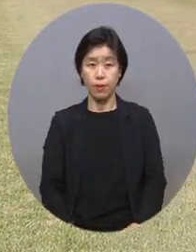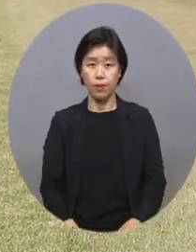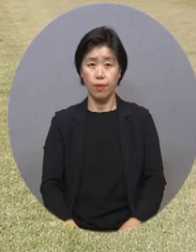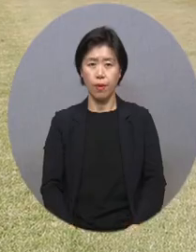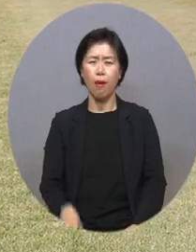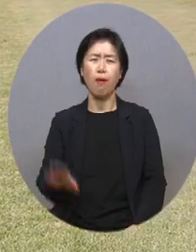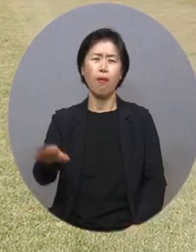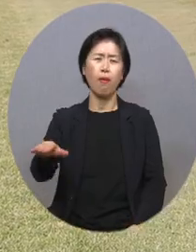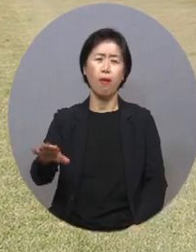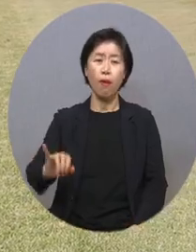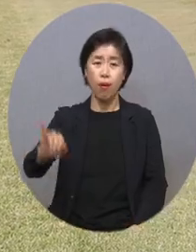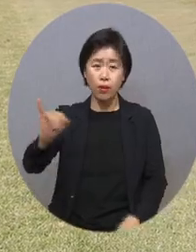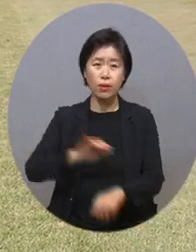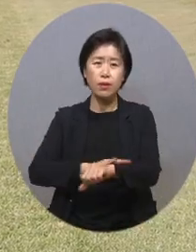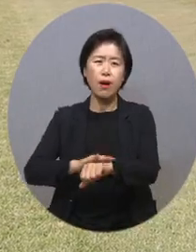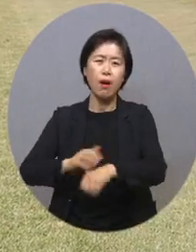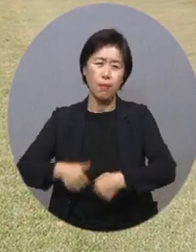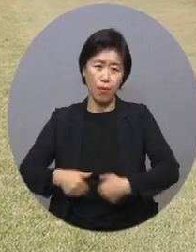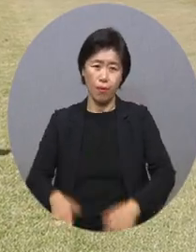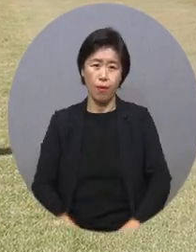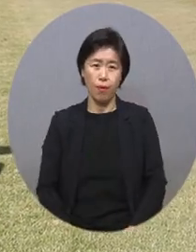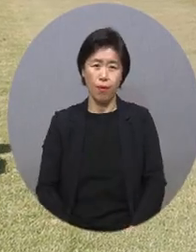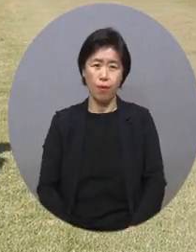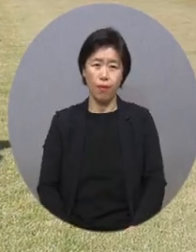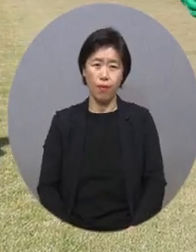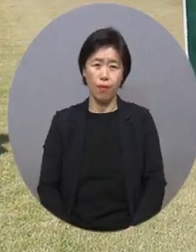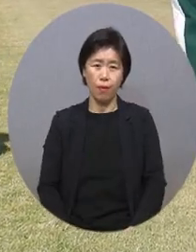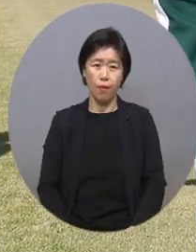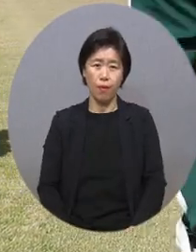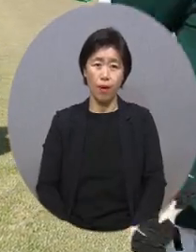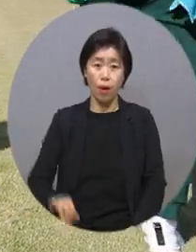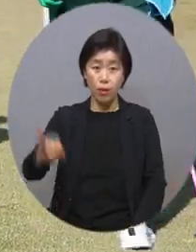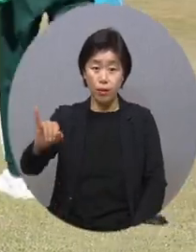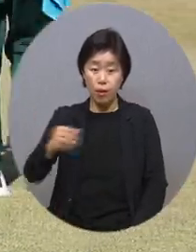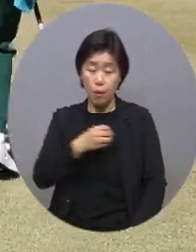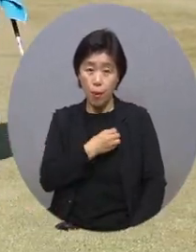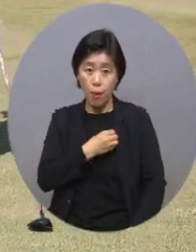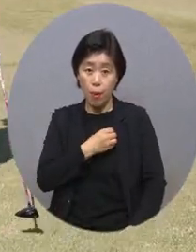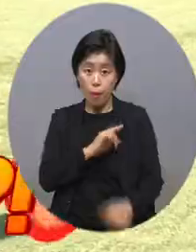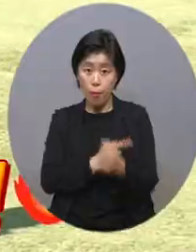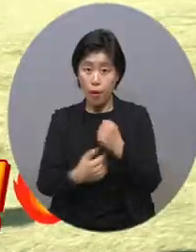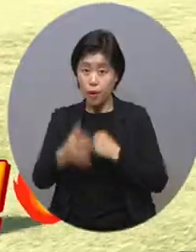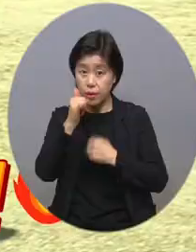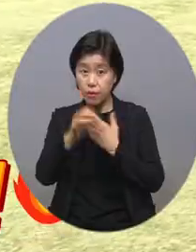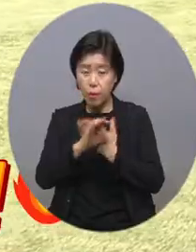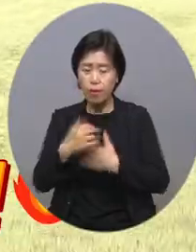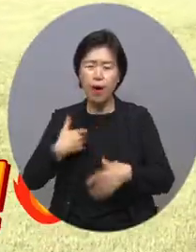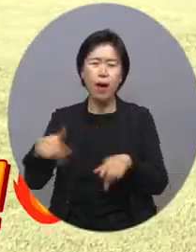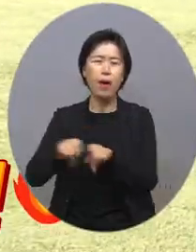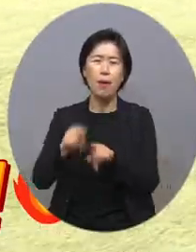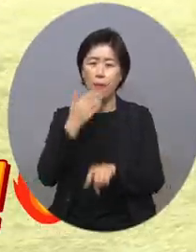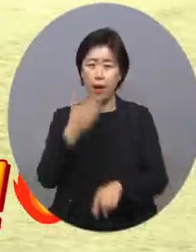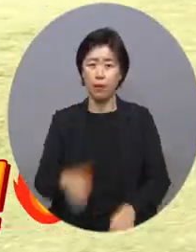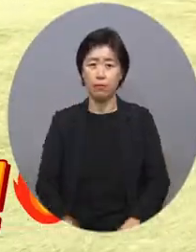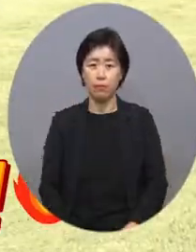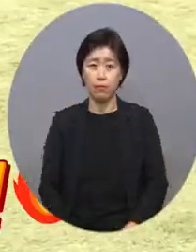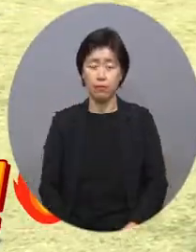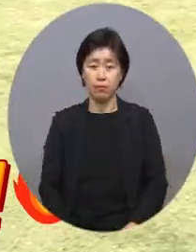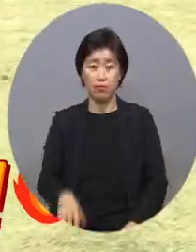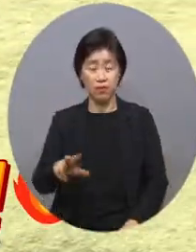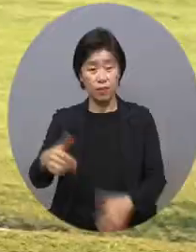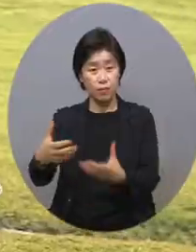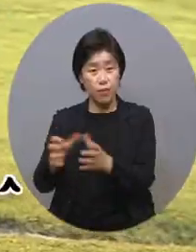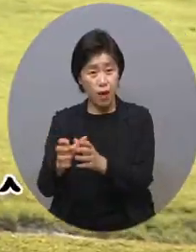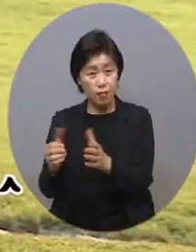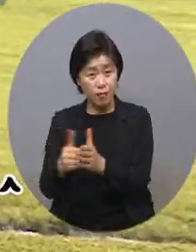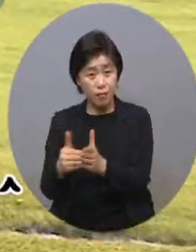돼. 언니가 회원권 받으면 나랑 치고 다니. 내가 회원권 받으면 언니랑 치고. 아, 다니. 뭐야? 지금 팀 먹은 거예요? 아닙니다. 저는 적입니다. 팀 먹었네.